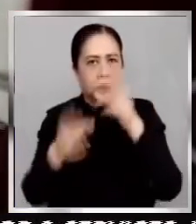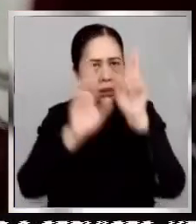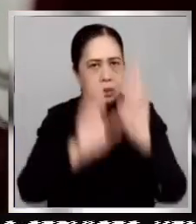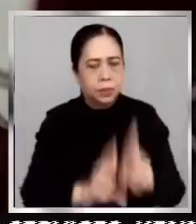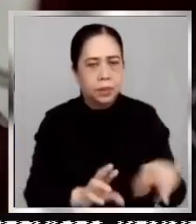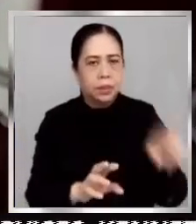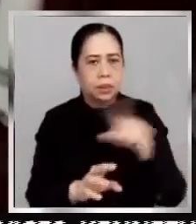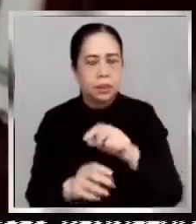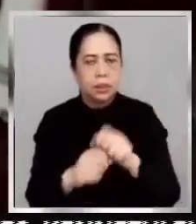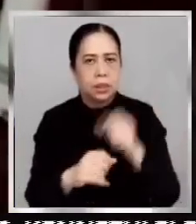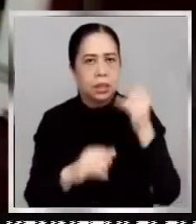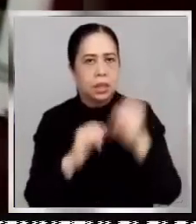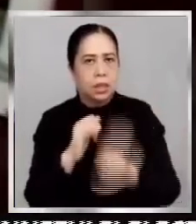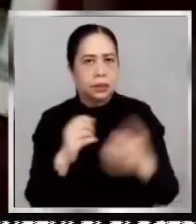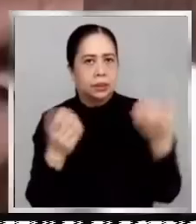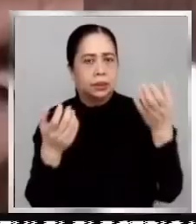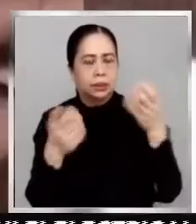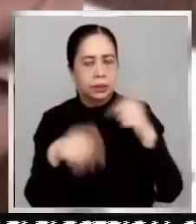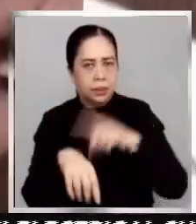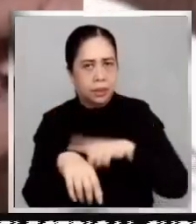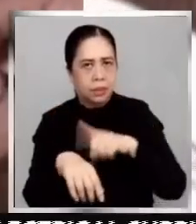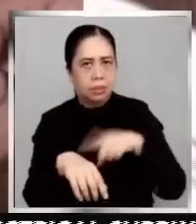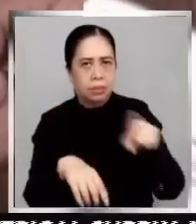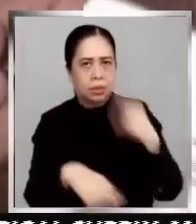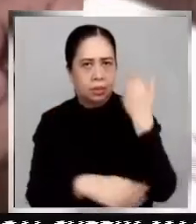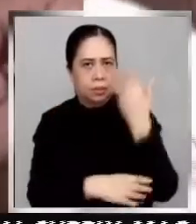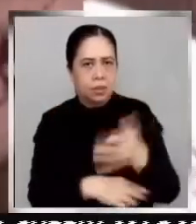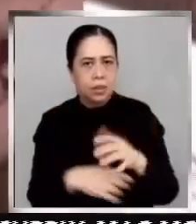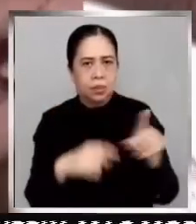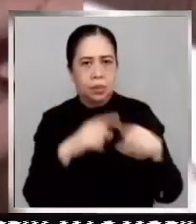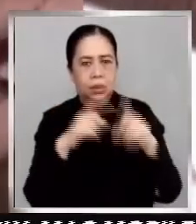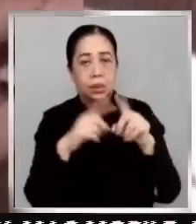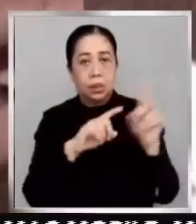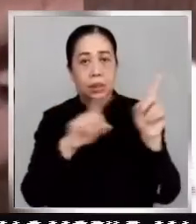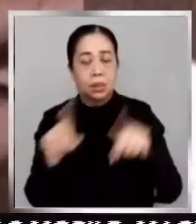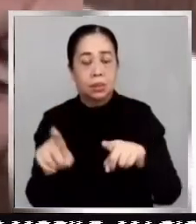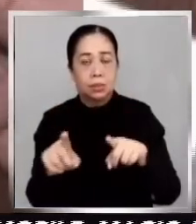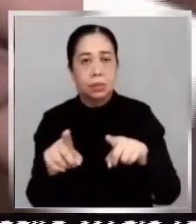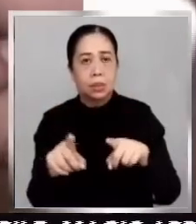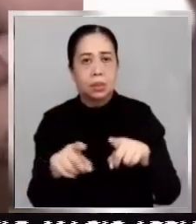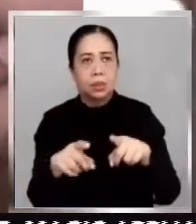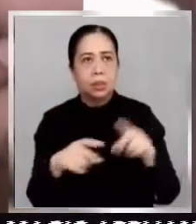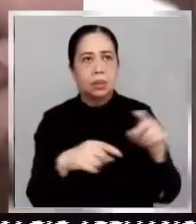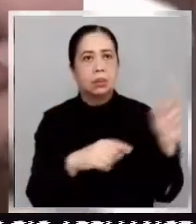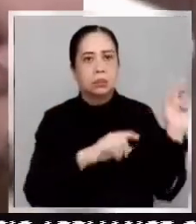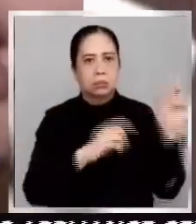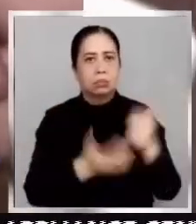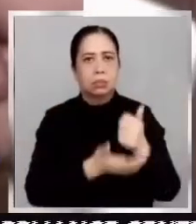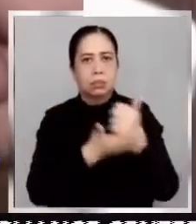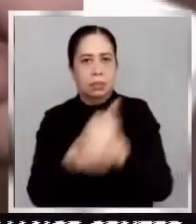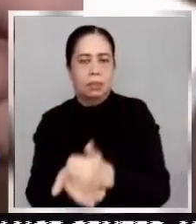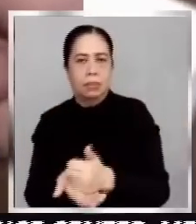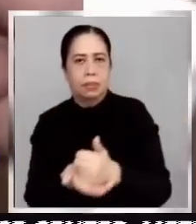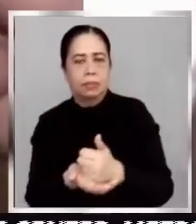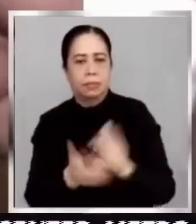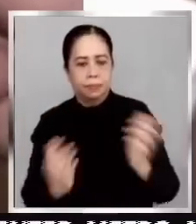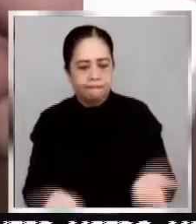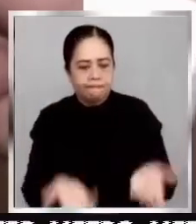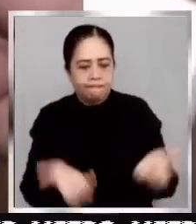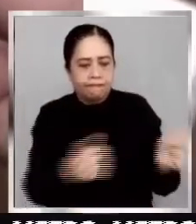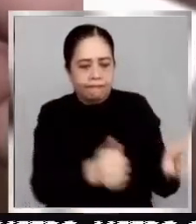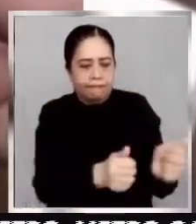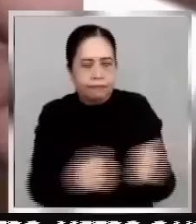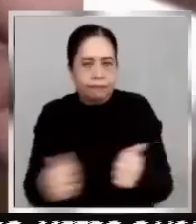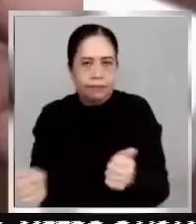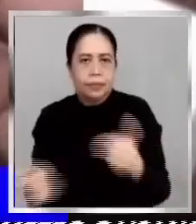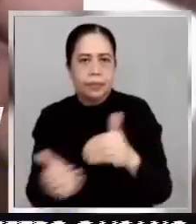sa huling pagkakataon ang yumao nung dumating mga punerarya binalik sa sa ataol Ayun lang po